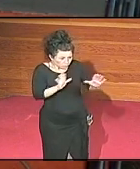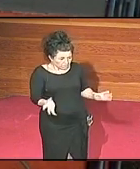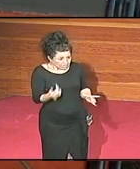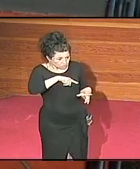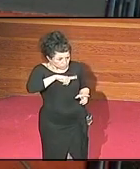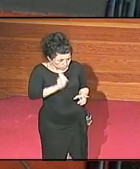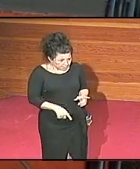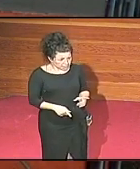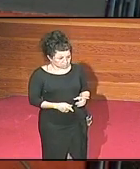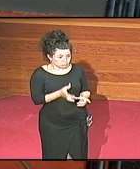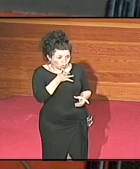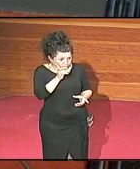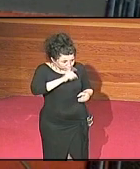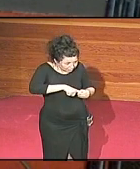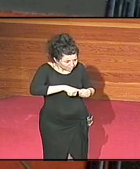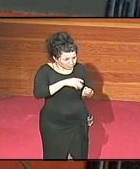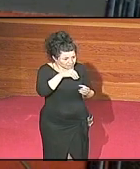ez.